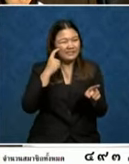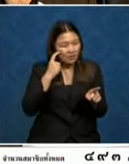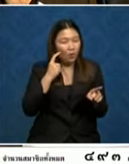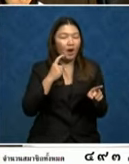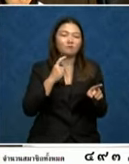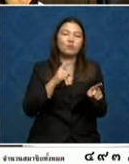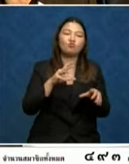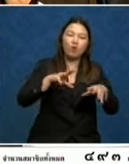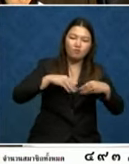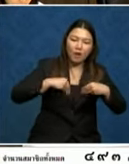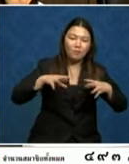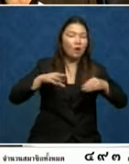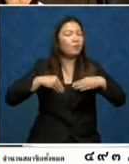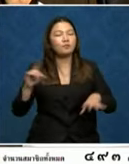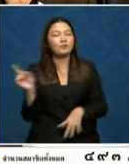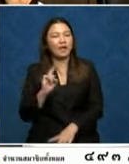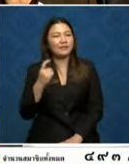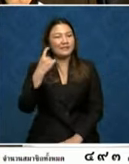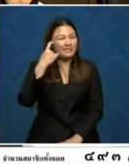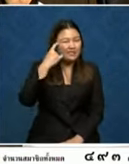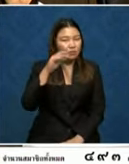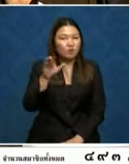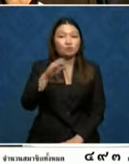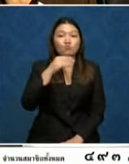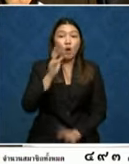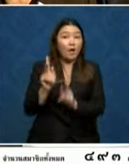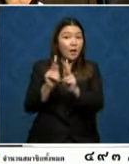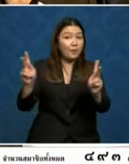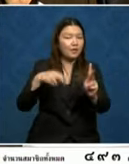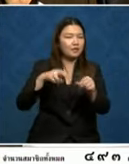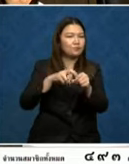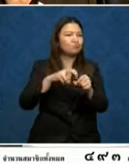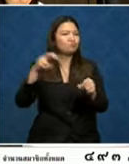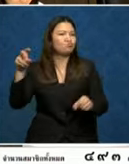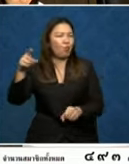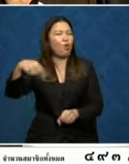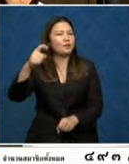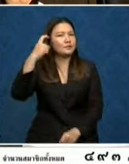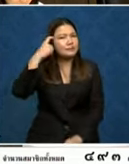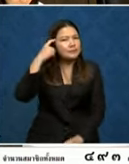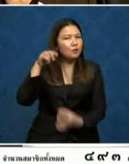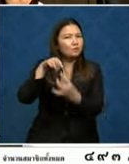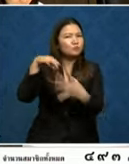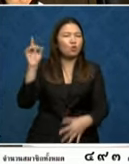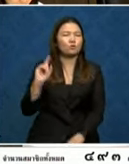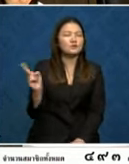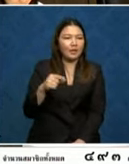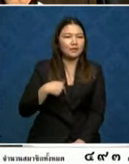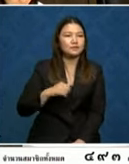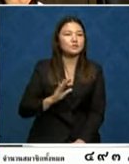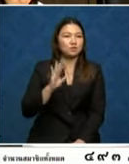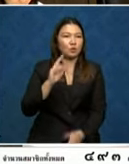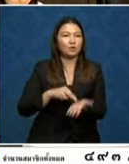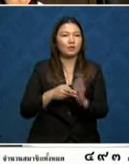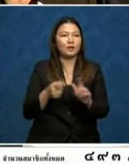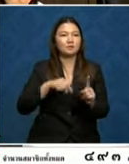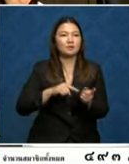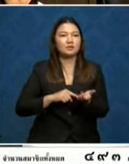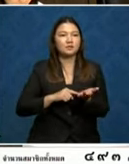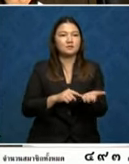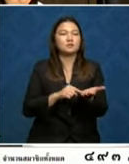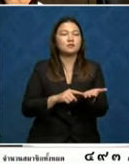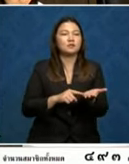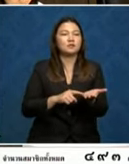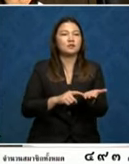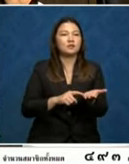ร ที่กรรตการจะเอาหไð Depแต่เจะ่เสนอี่แ